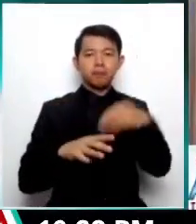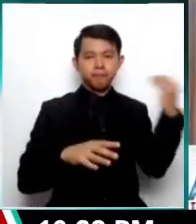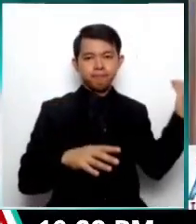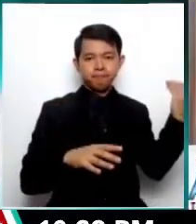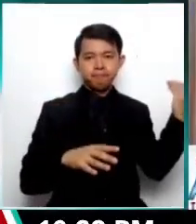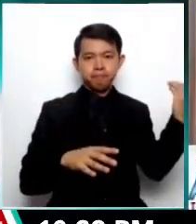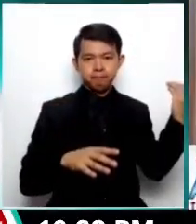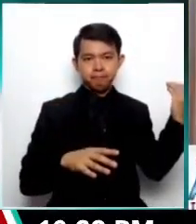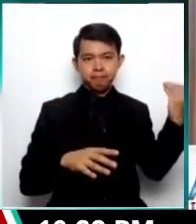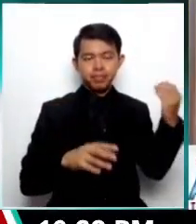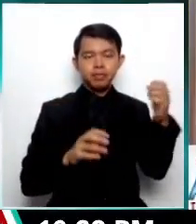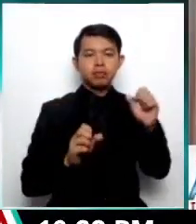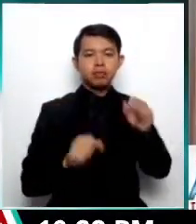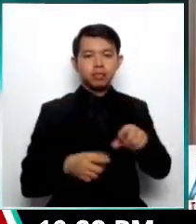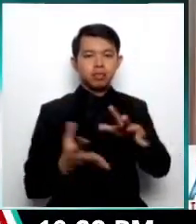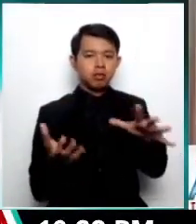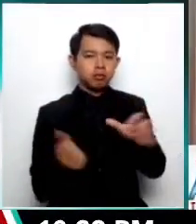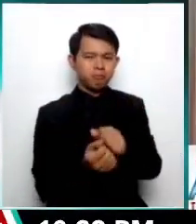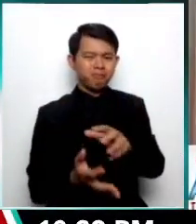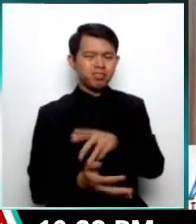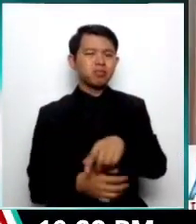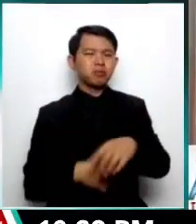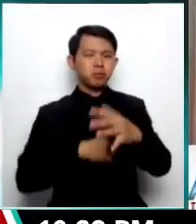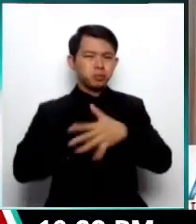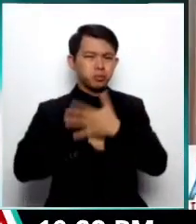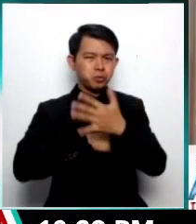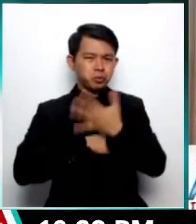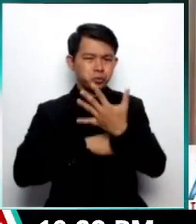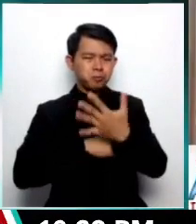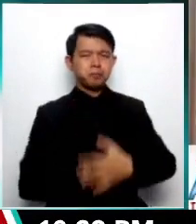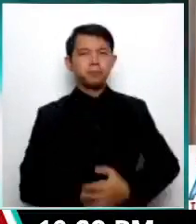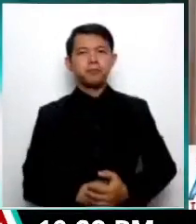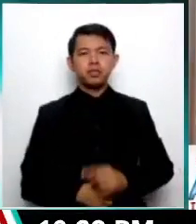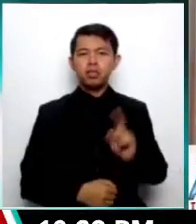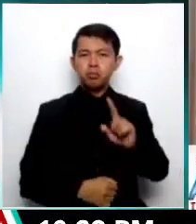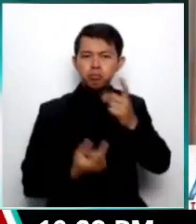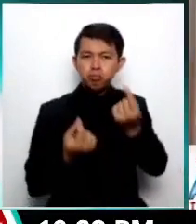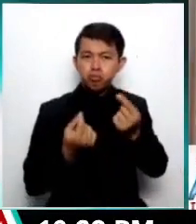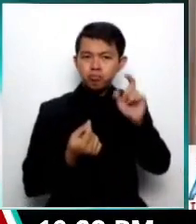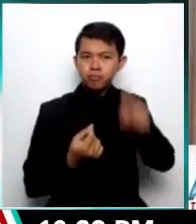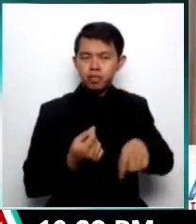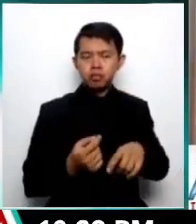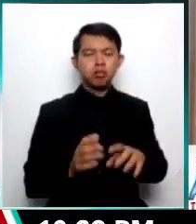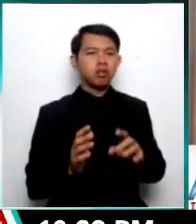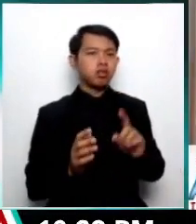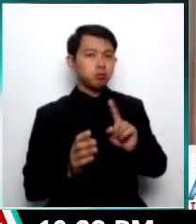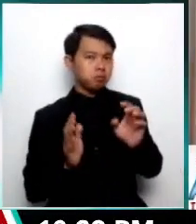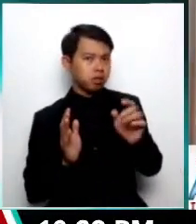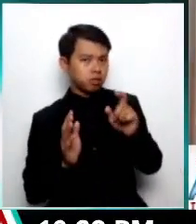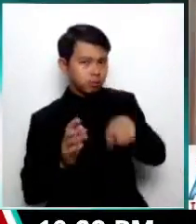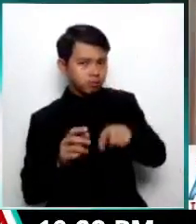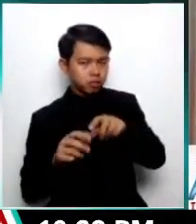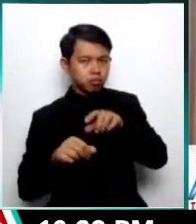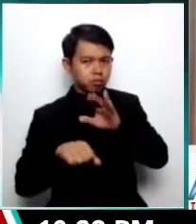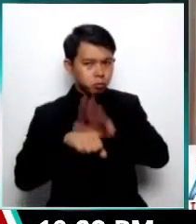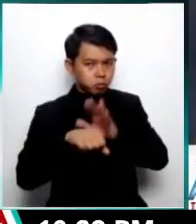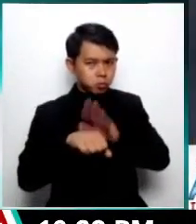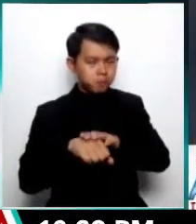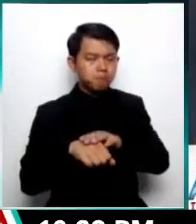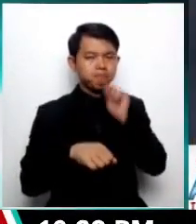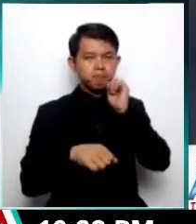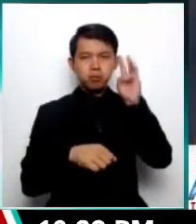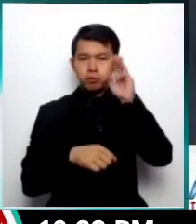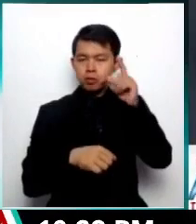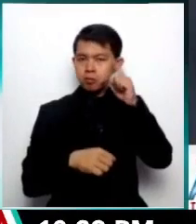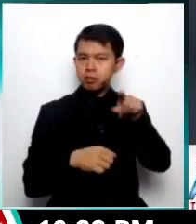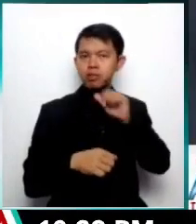tingin ninyo yung mga salik na dapat bantayan? Ano yung mga do not cross the line na punto para hindi mag-escalate further? Ang